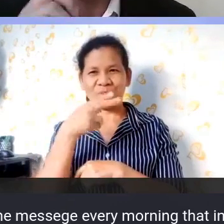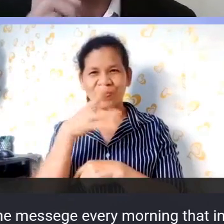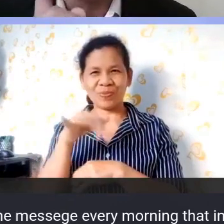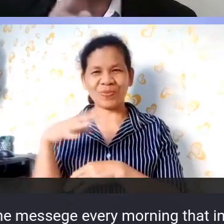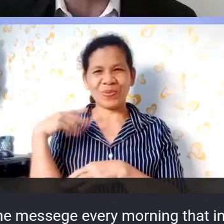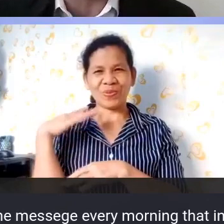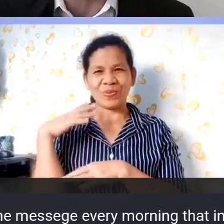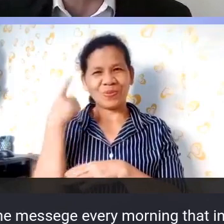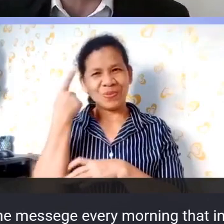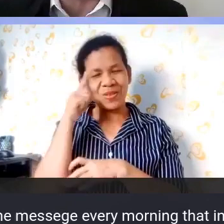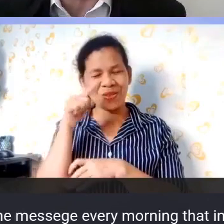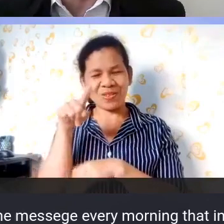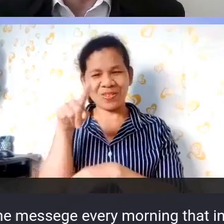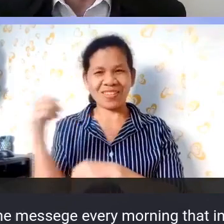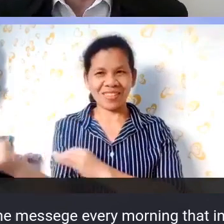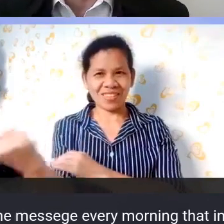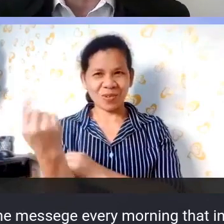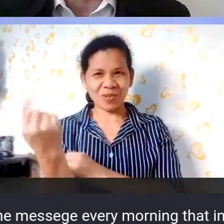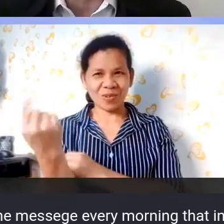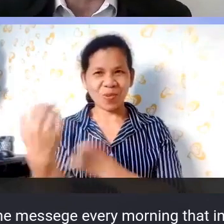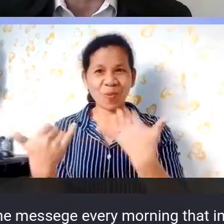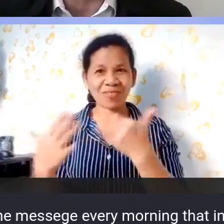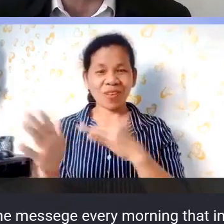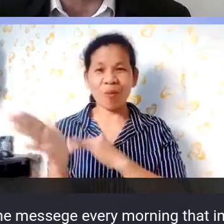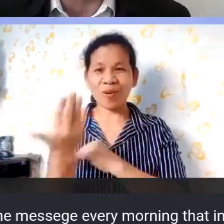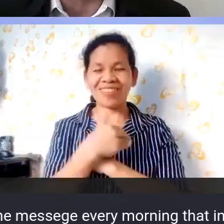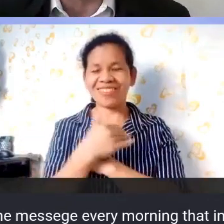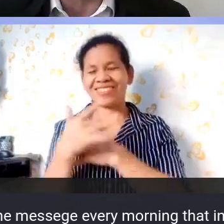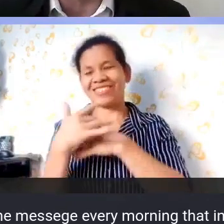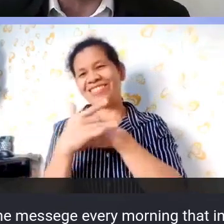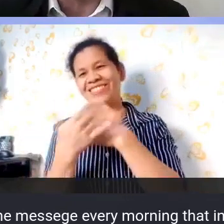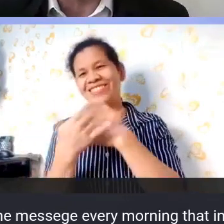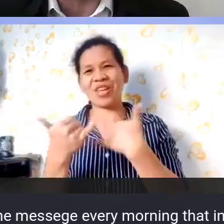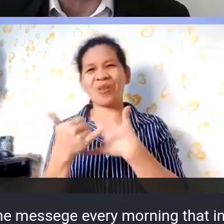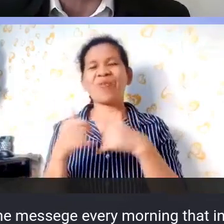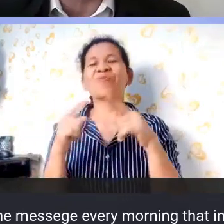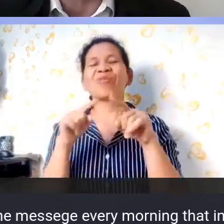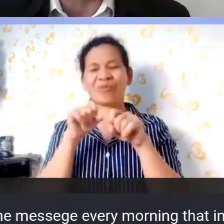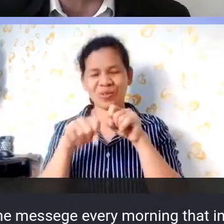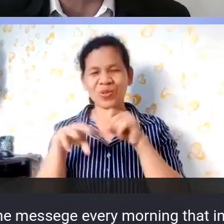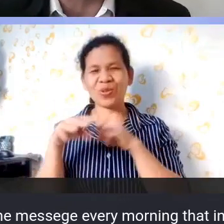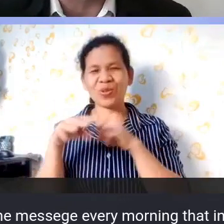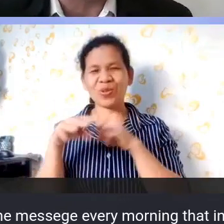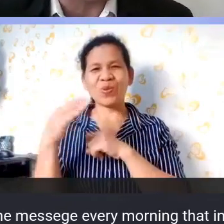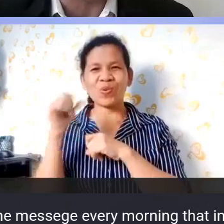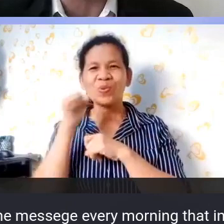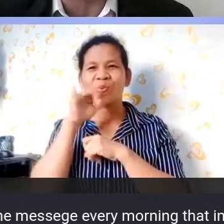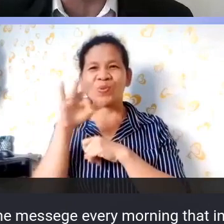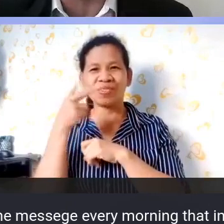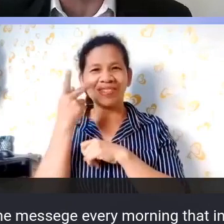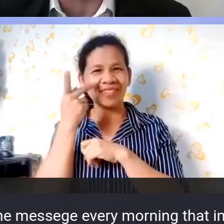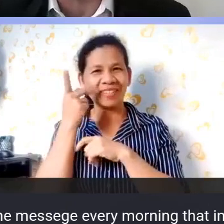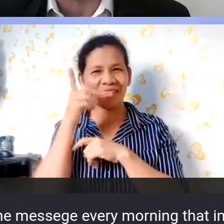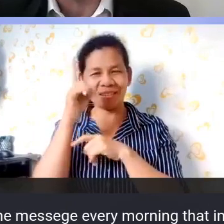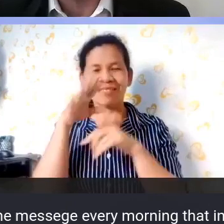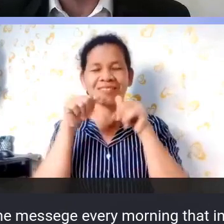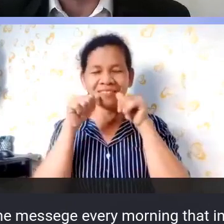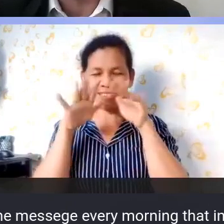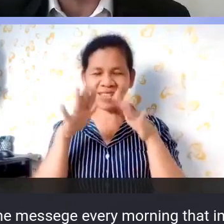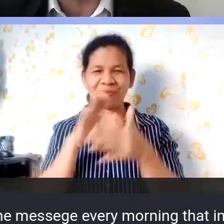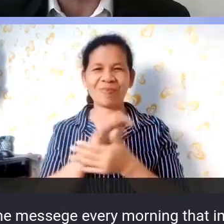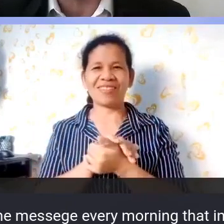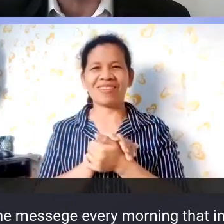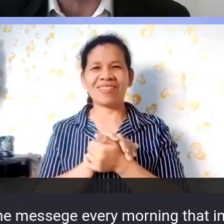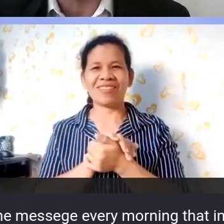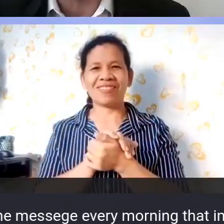yung alauna pala ngayon doon para lamang tayo ay talagang mapanood, masubaybayan. God bless po, Ma'am, at